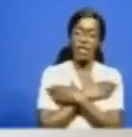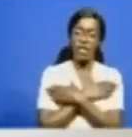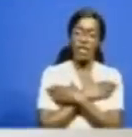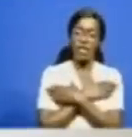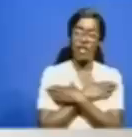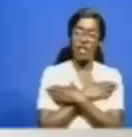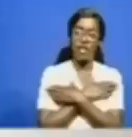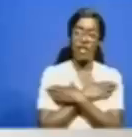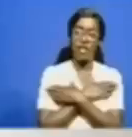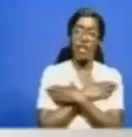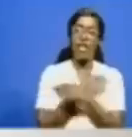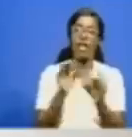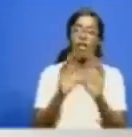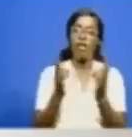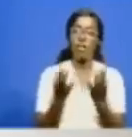kama jamii